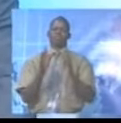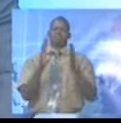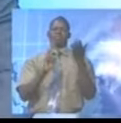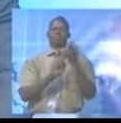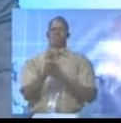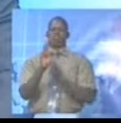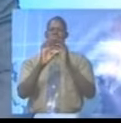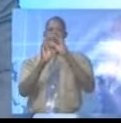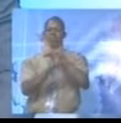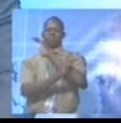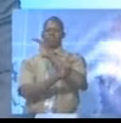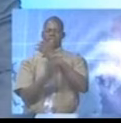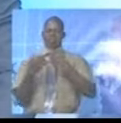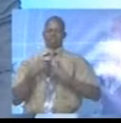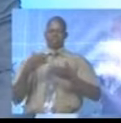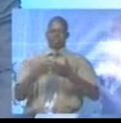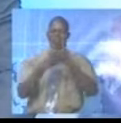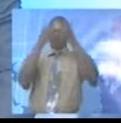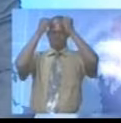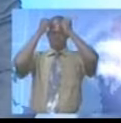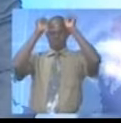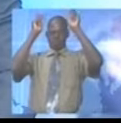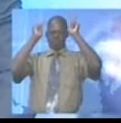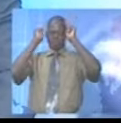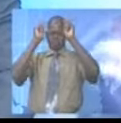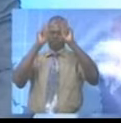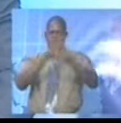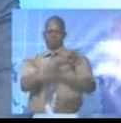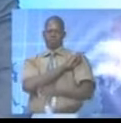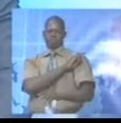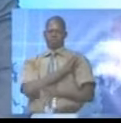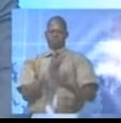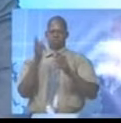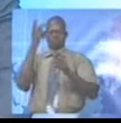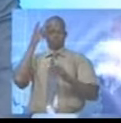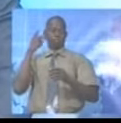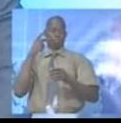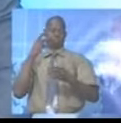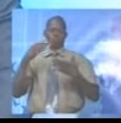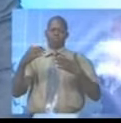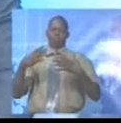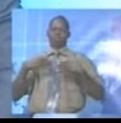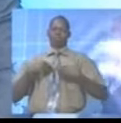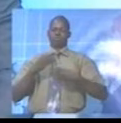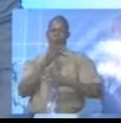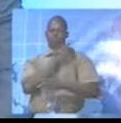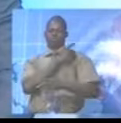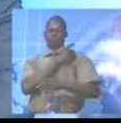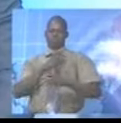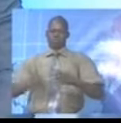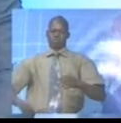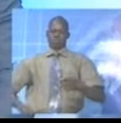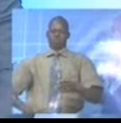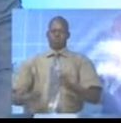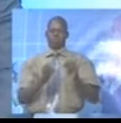L'université de Kourougou a un nouveau président. Le professeur Gérard Segeda, paré de ses habits neufs de député, a cédé son fauteuil de président